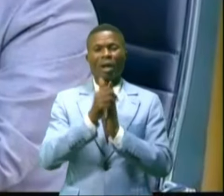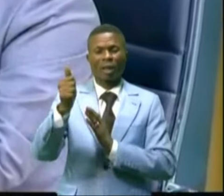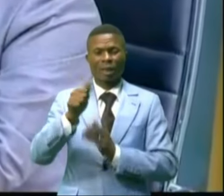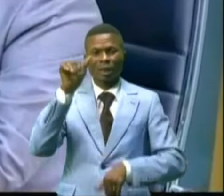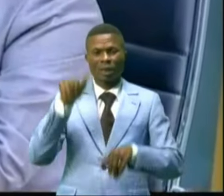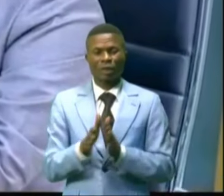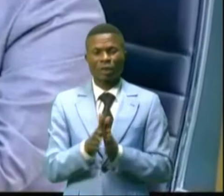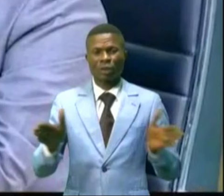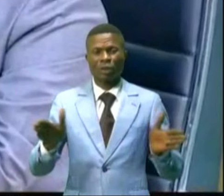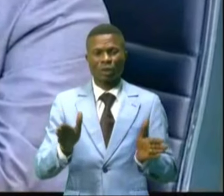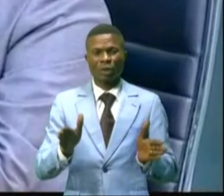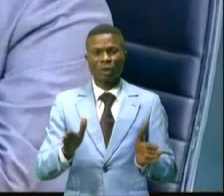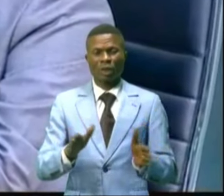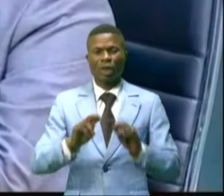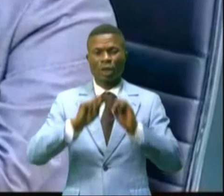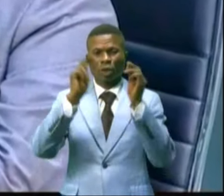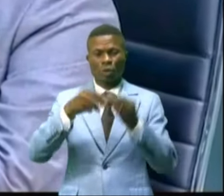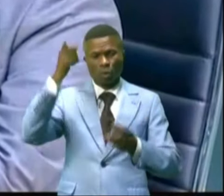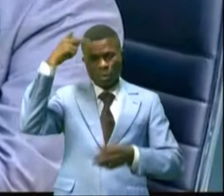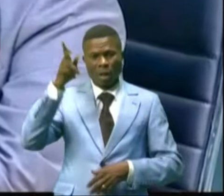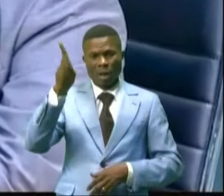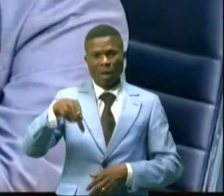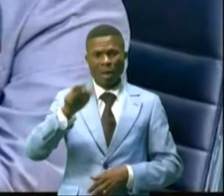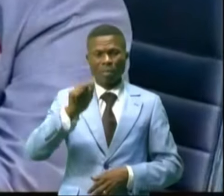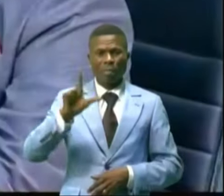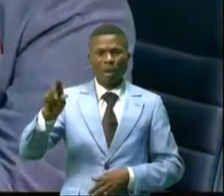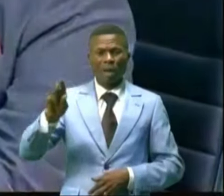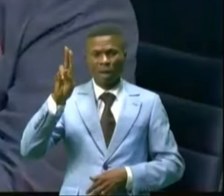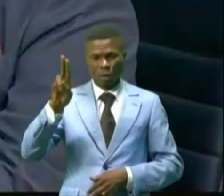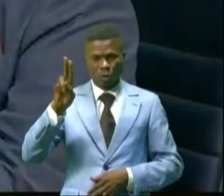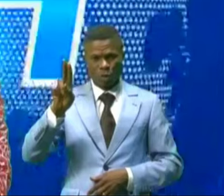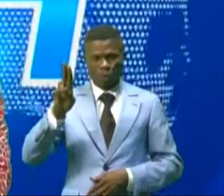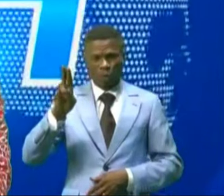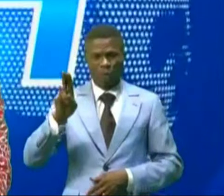secrétaire général de ce parti d'Antoine Gizenga Fundji.